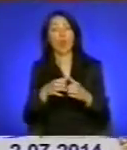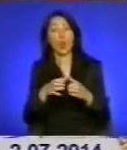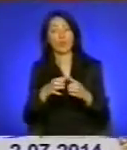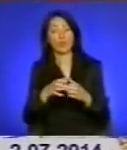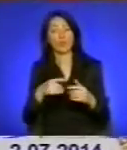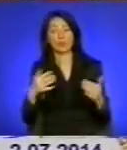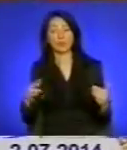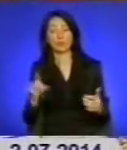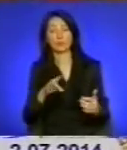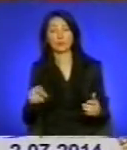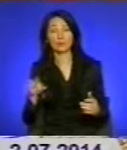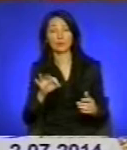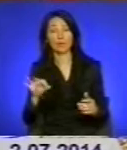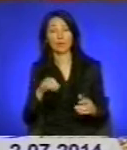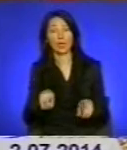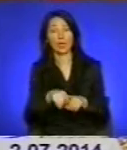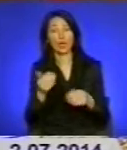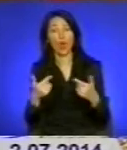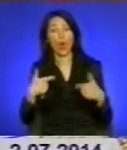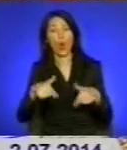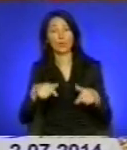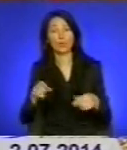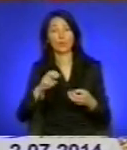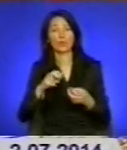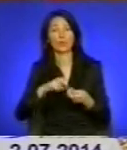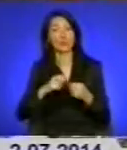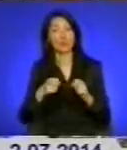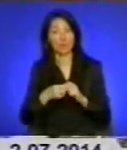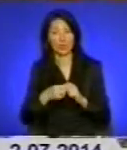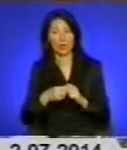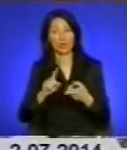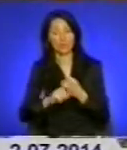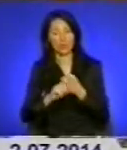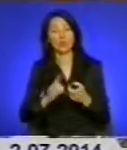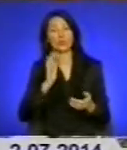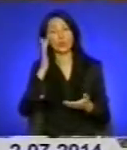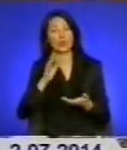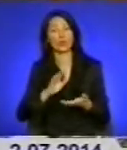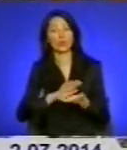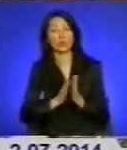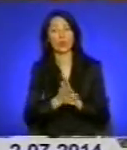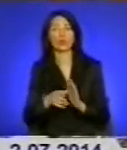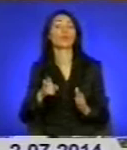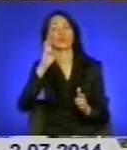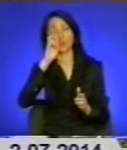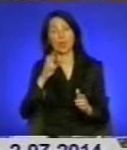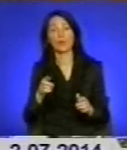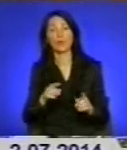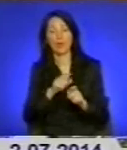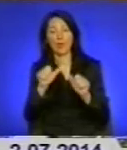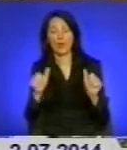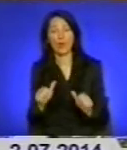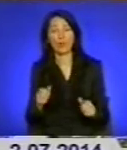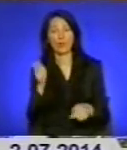гості з івано-франківщини Але у зв'язку з суспільно-політичною ситуацією у державі цього року формат фестивалю змінили участь